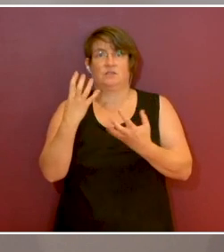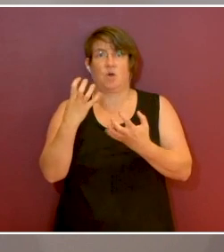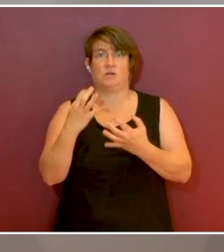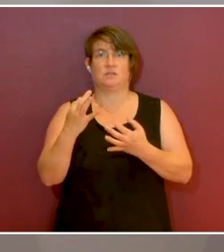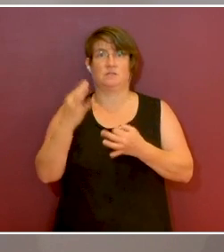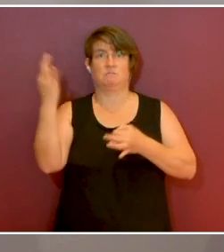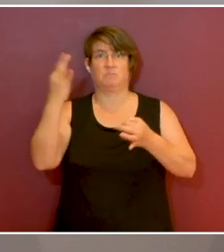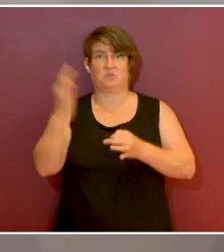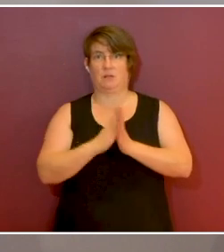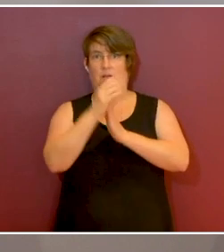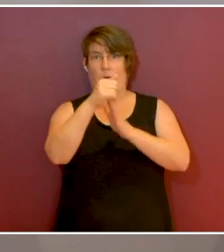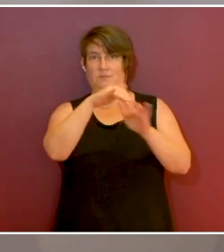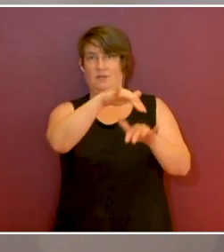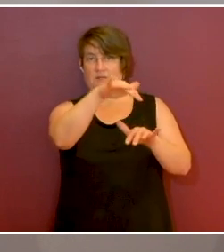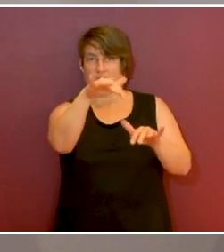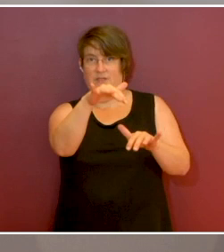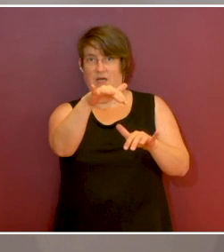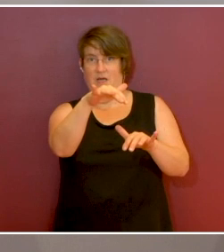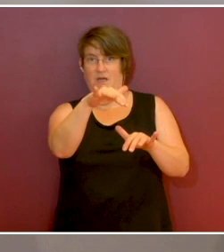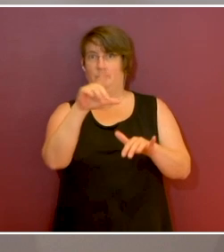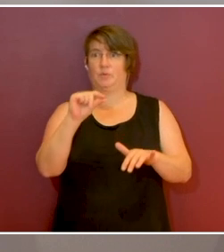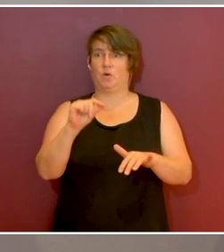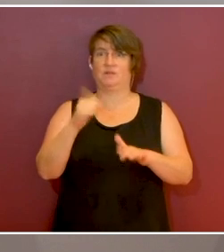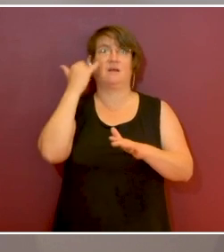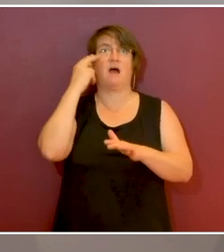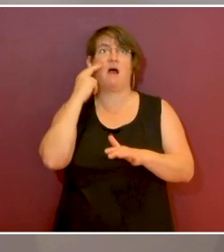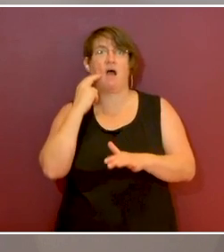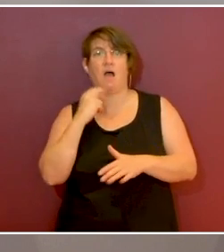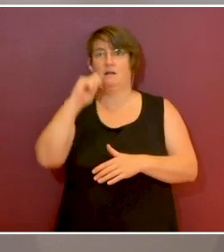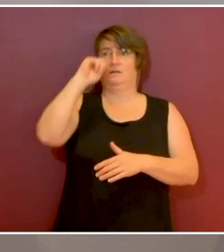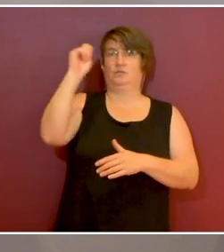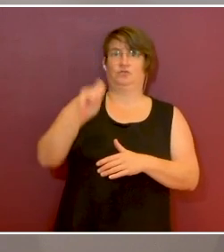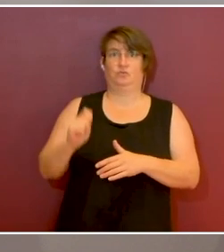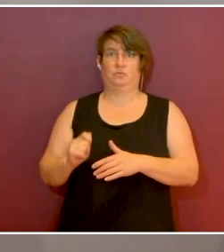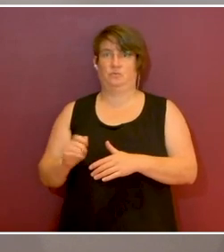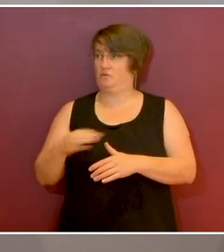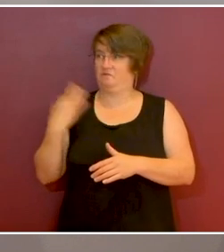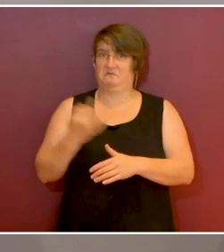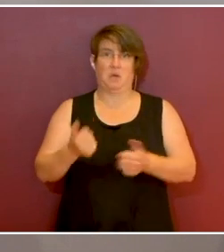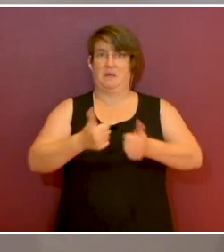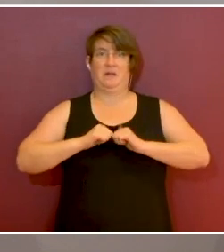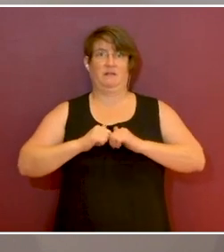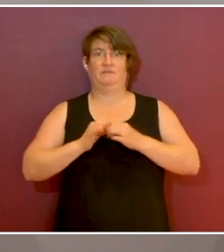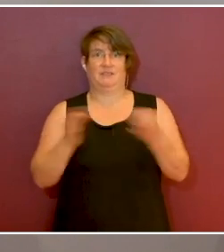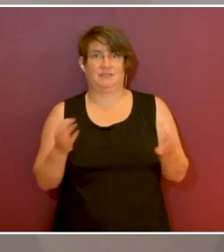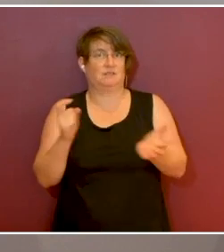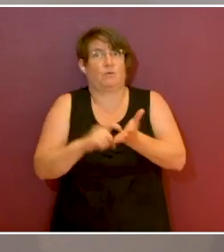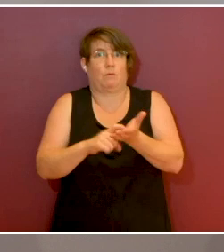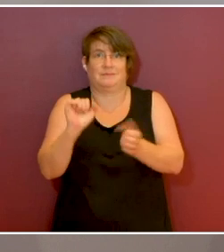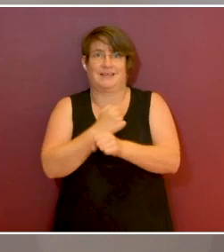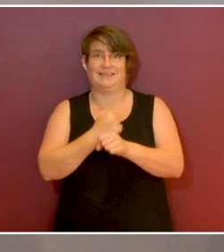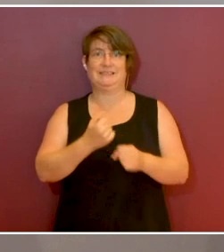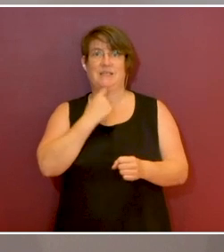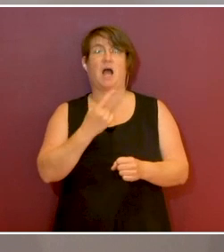ja eigentlich eher, bringt sie uns ja nicht weiter, weil wir können daraus ja nicht Schlussfolgerungen ziehen und sagen, auch mit Delta werden die